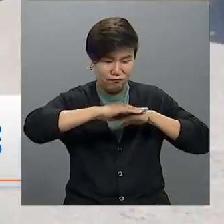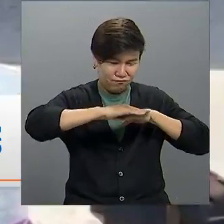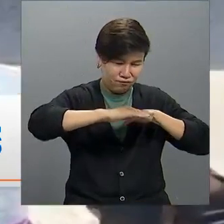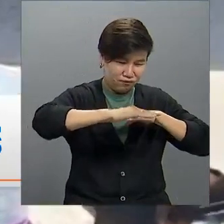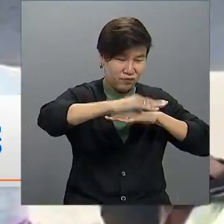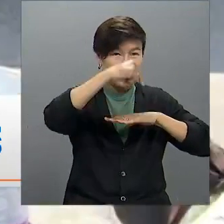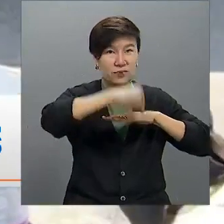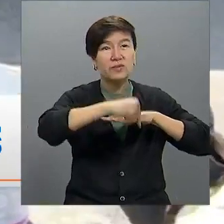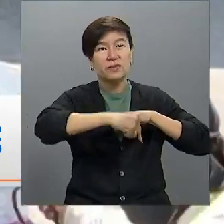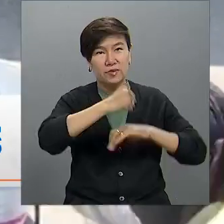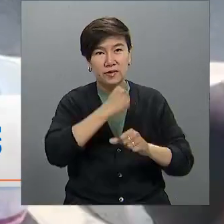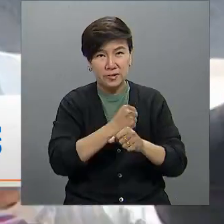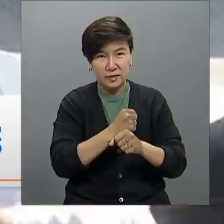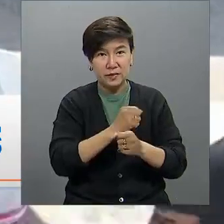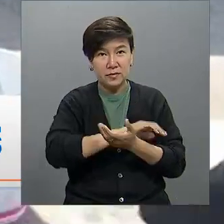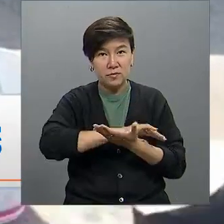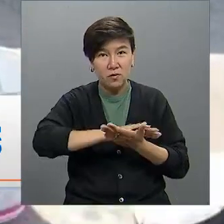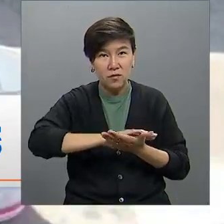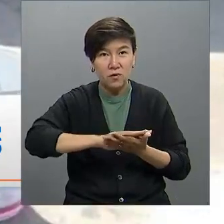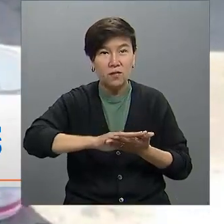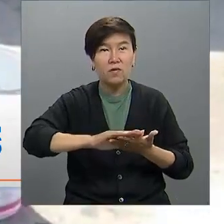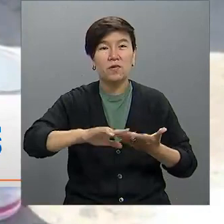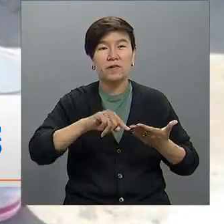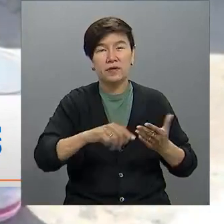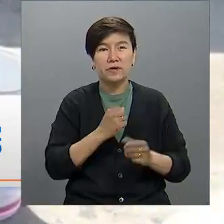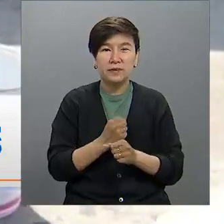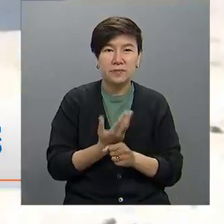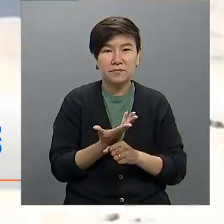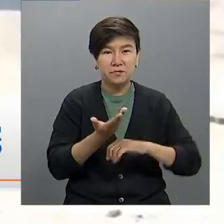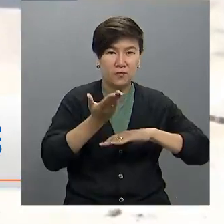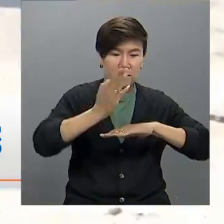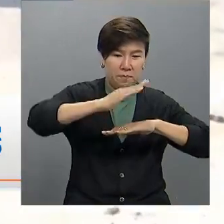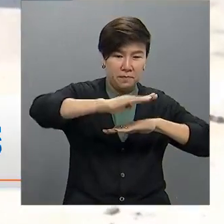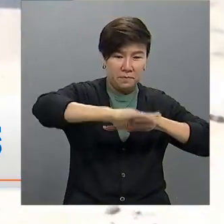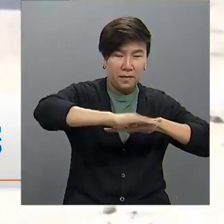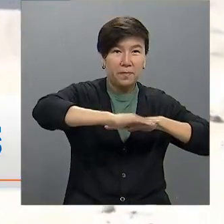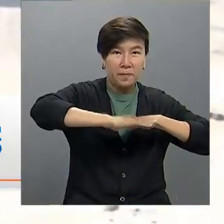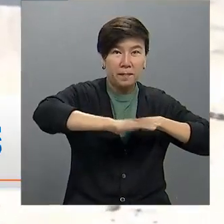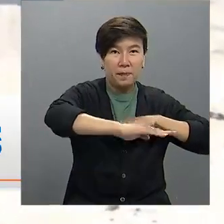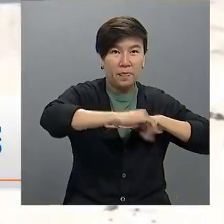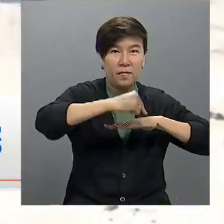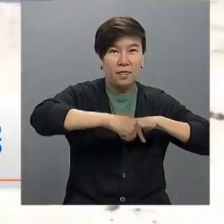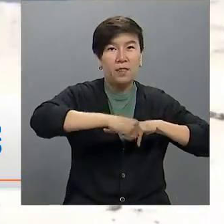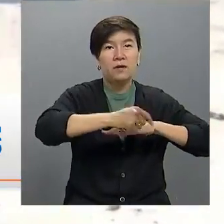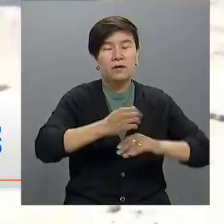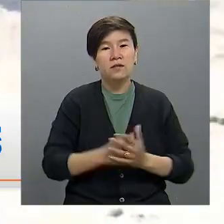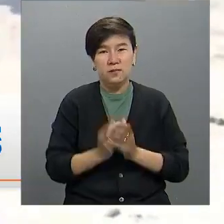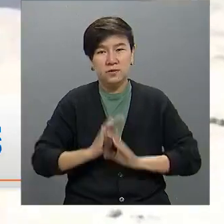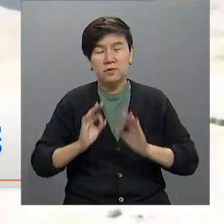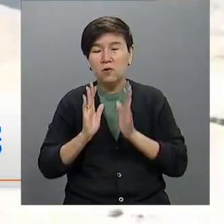เนี่ยแล้วก็เทปูนใหม่ทำการปิดปากท่อเรียบร้อยเพื่ออำนวยความสะดวกให้กับชาวบ้านแล้